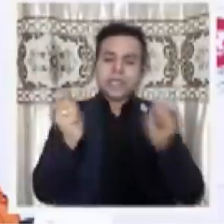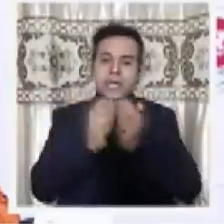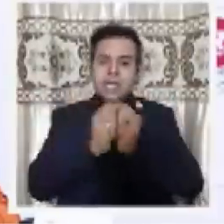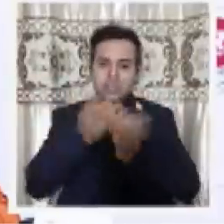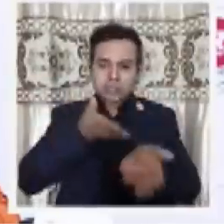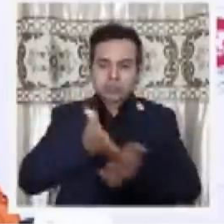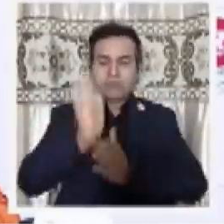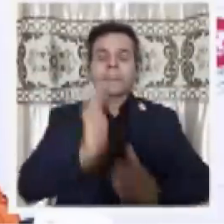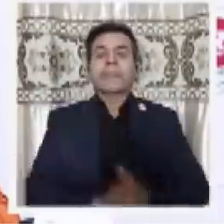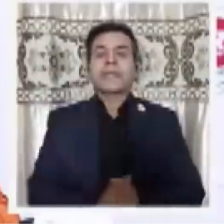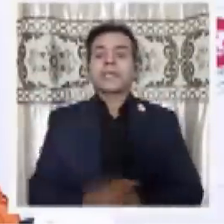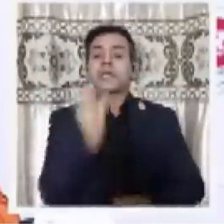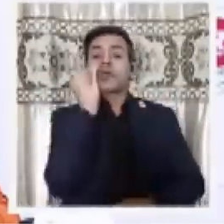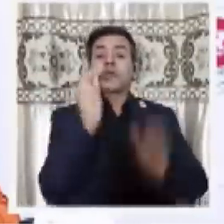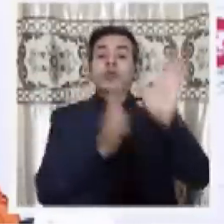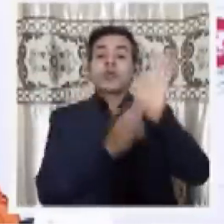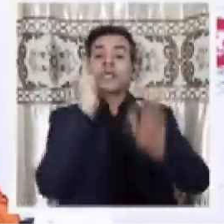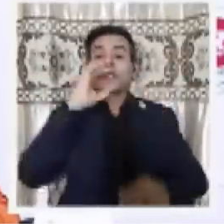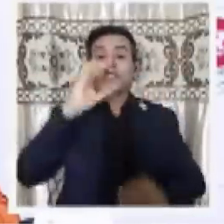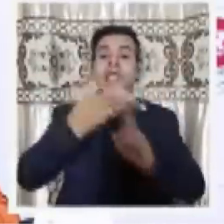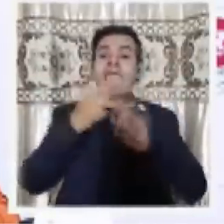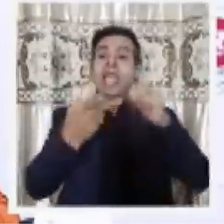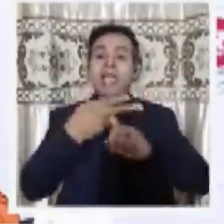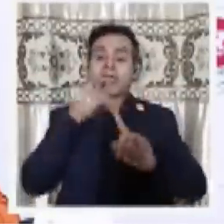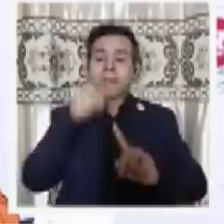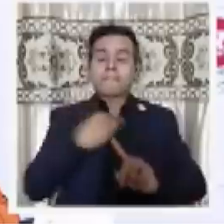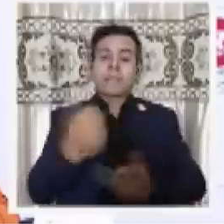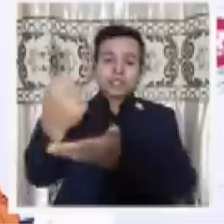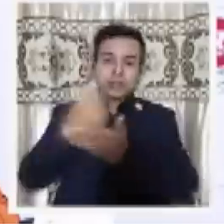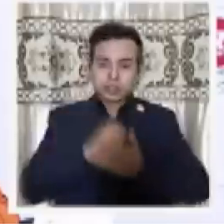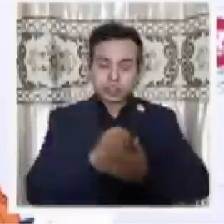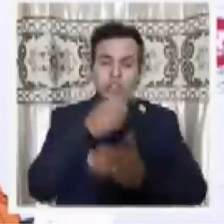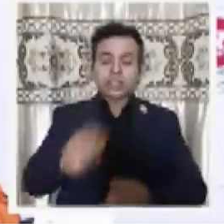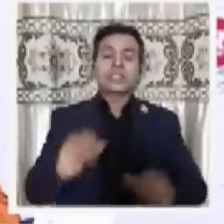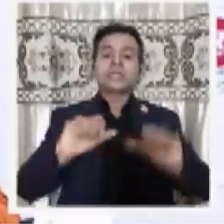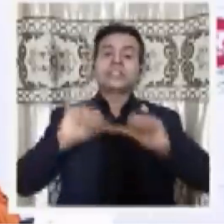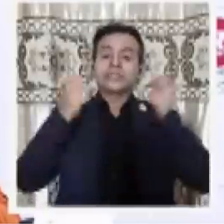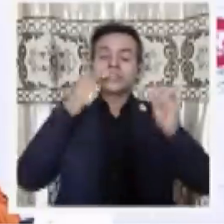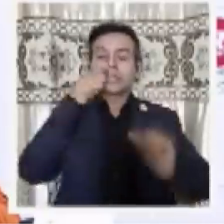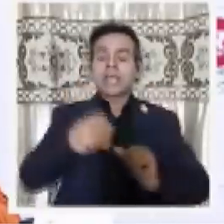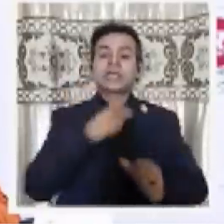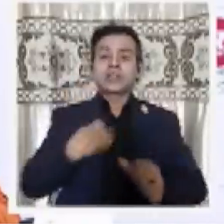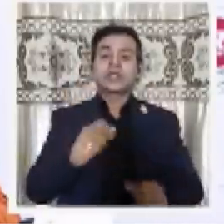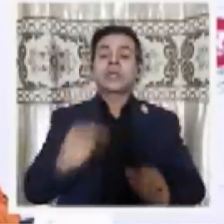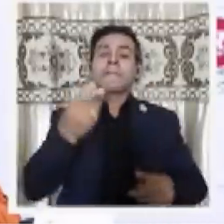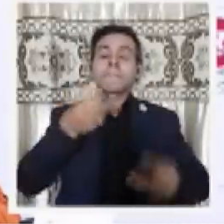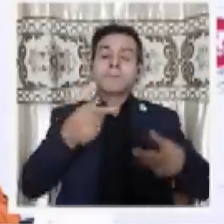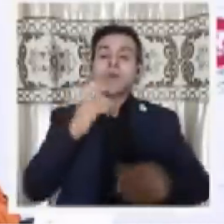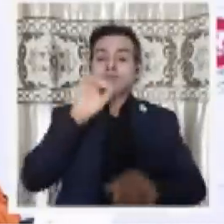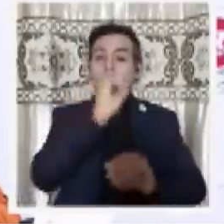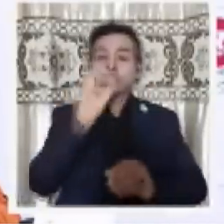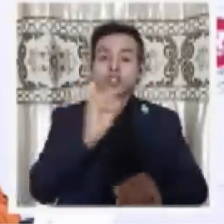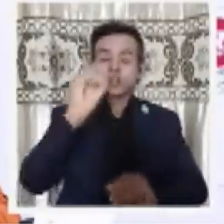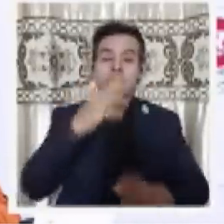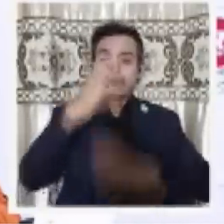জেনারেল হাসপাতালে লিকুইড অক্সিজেন ট্যাঙ্ক ও কেন্দ্রীয় অক্সিজেন লাইন স্থাপন সম্পন্ন করবে। ইউনিসেফের সহযোগিতায় স্বাস্থ্য